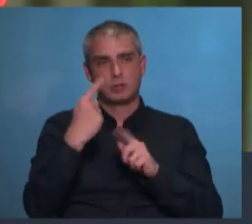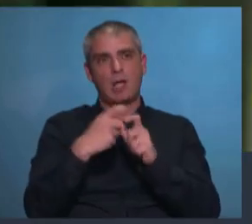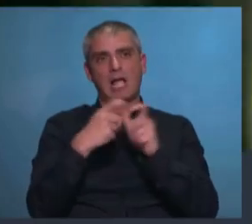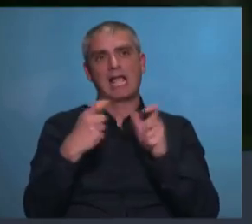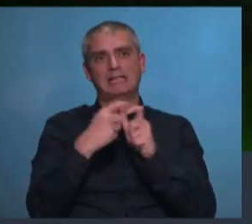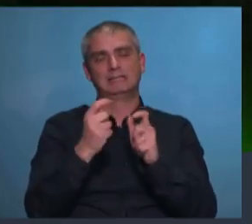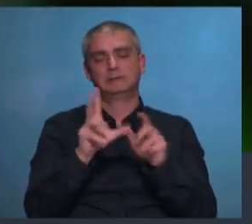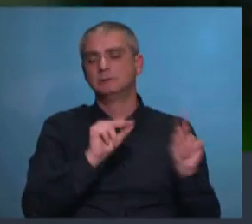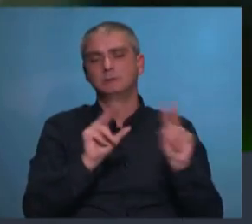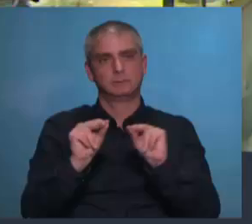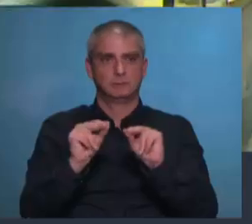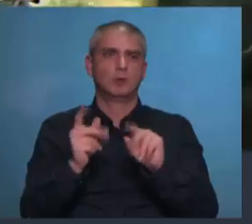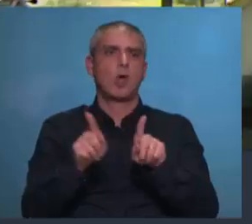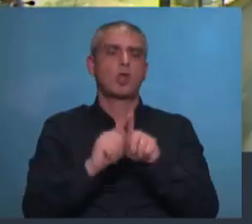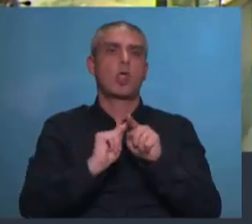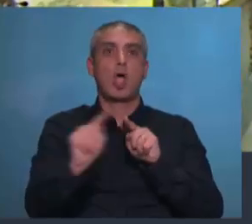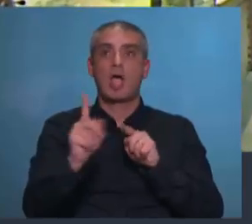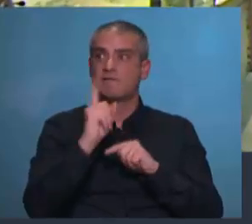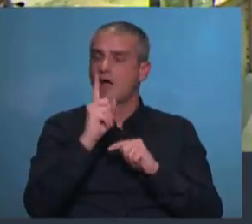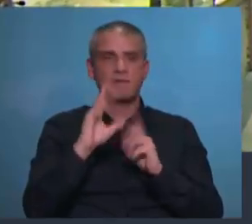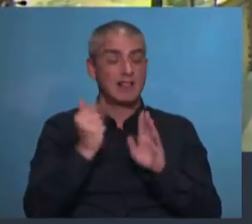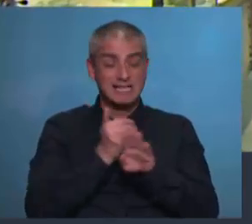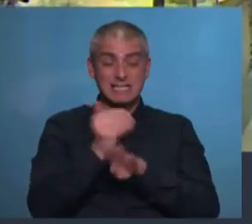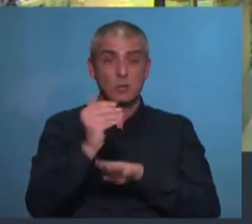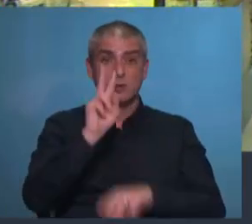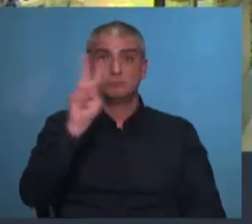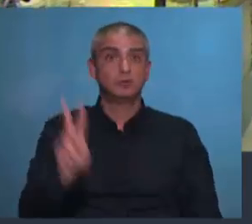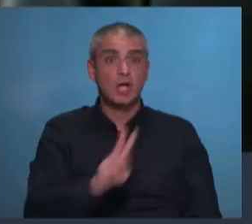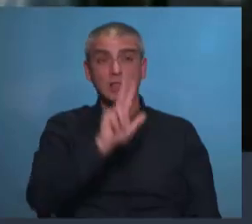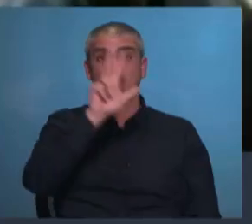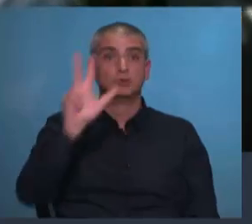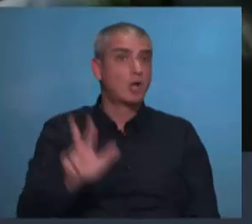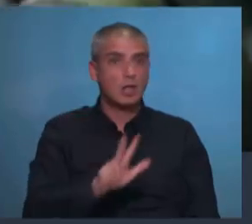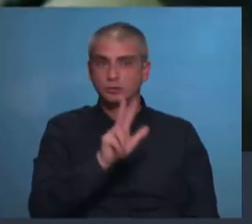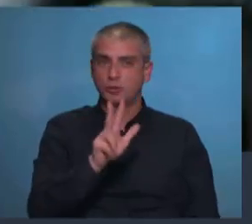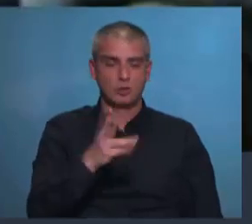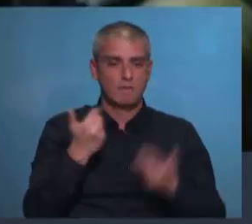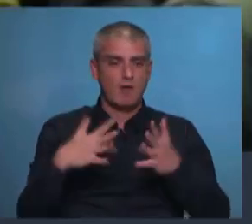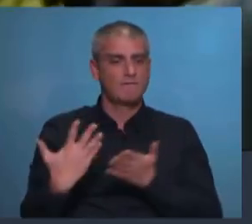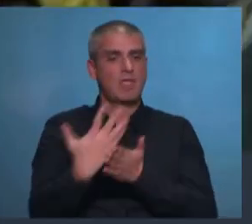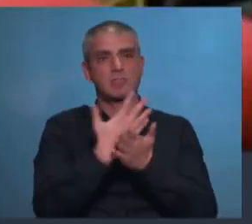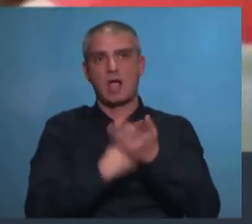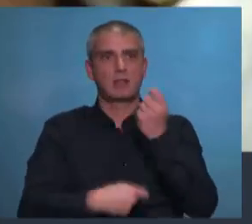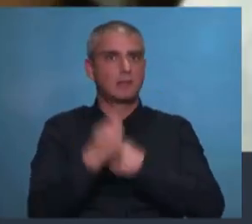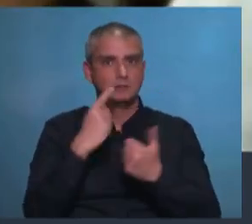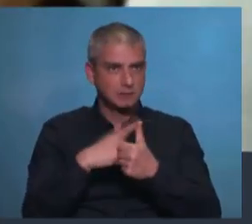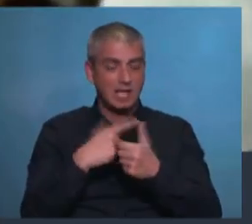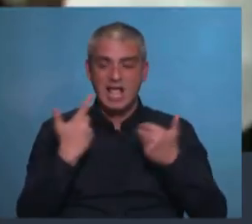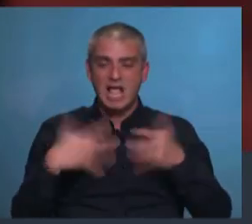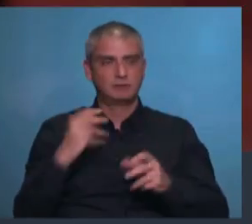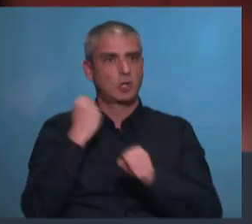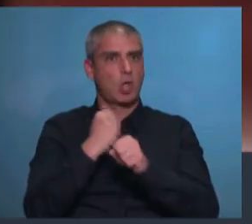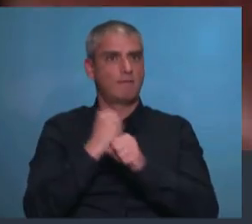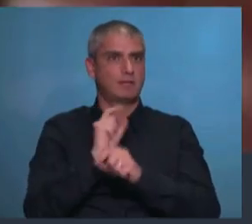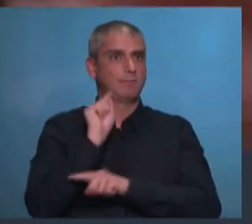נסיעה זהה לאותו הקו. אבל מה עם איחורים של שעתיים ושלוש, אובדן הכנסה למשק, ההפסד של העובדים